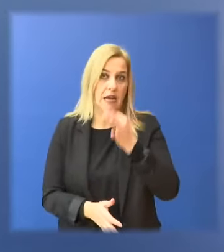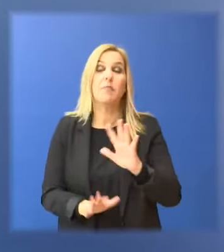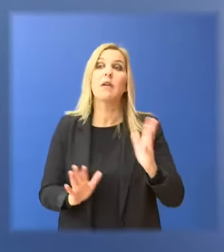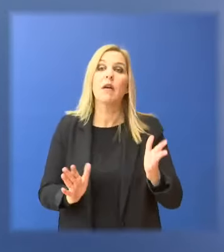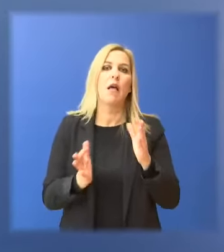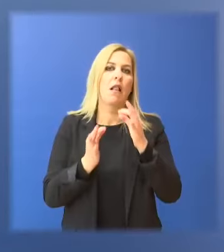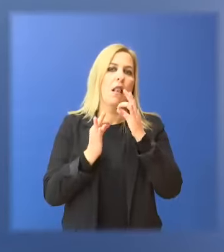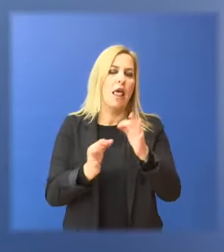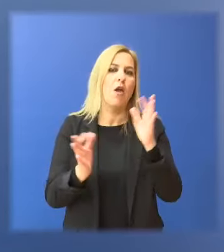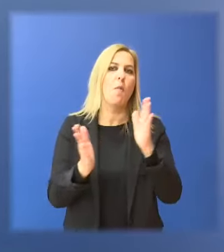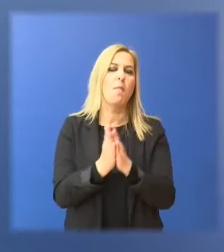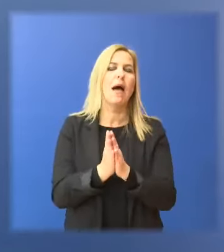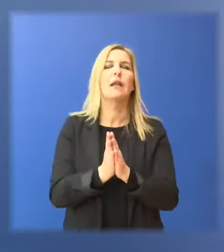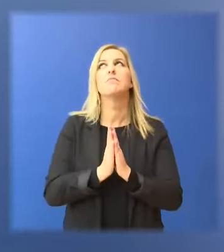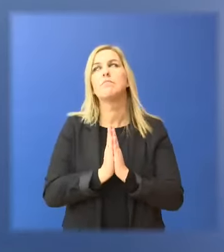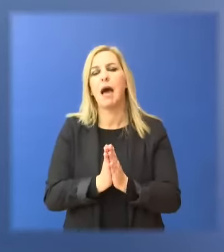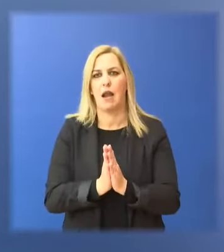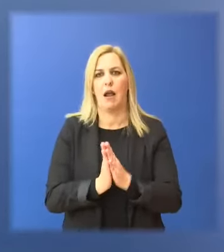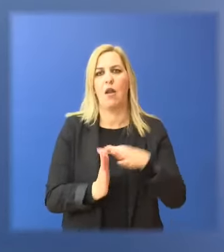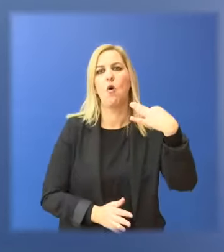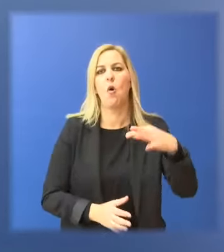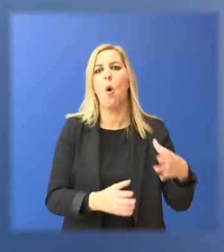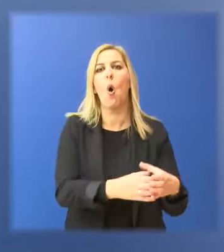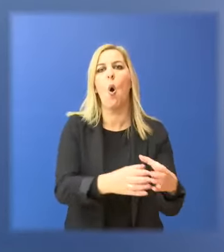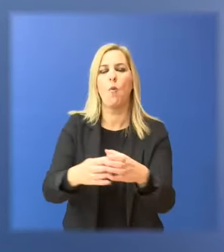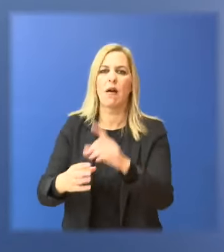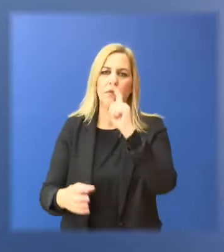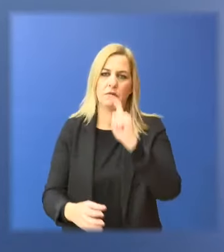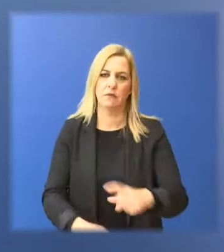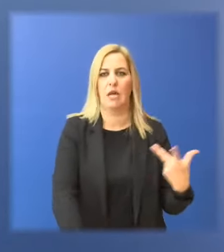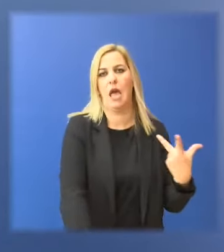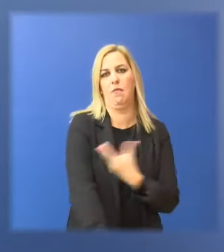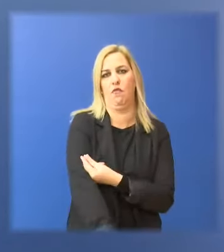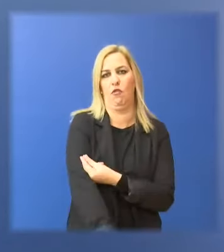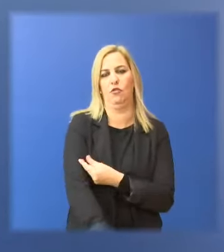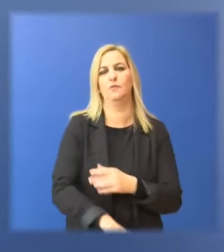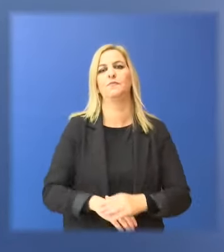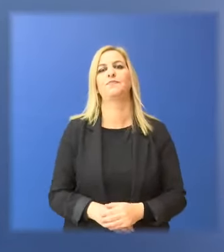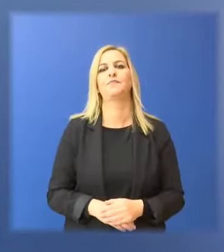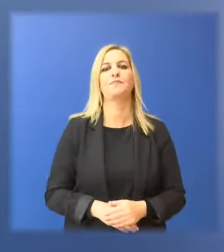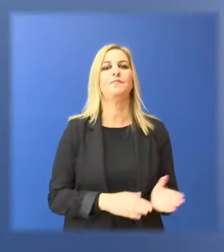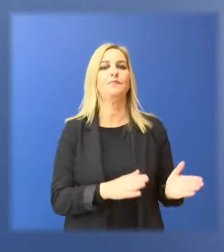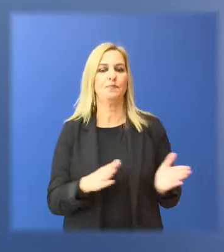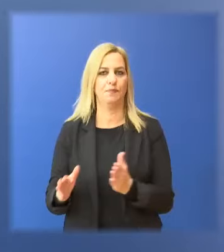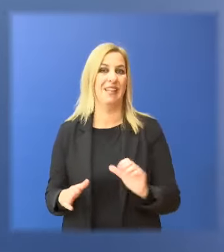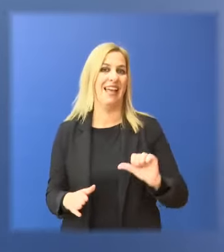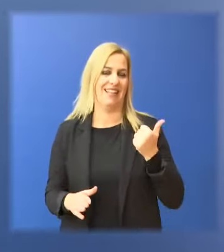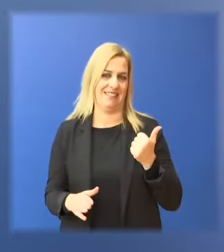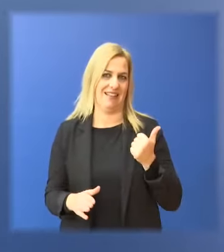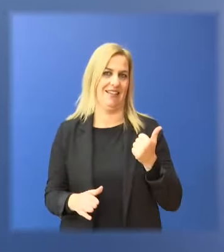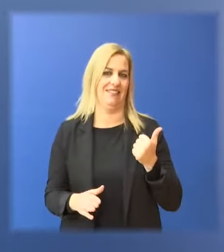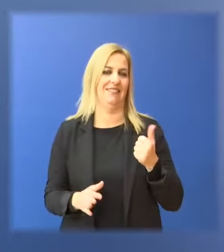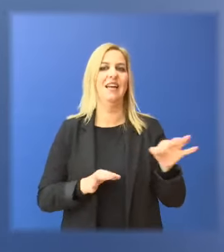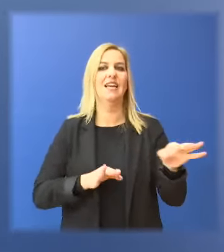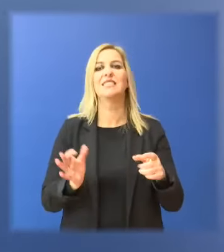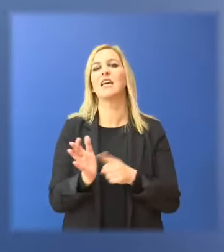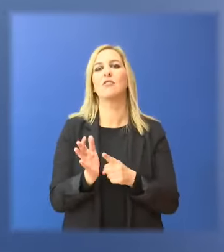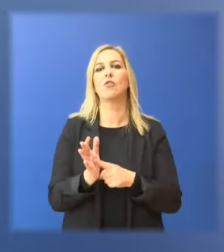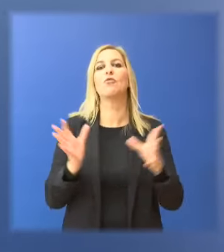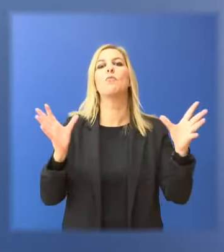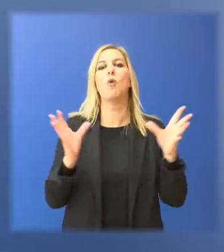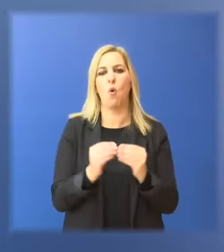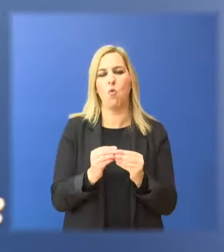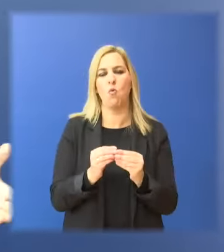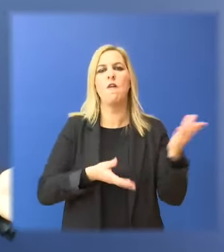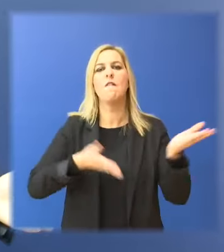εμβολιασμό, ειδικά των πλέον ευάλωτων συμπολιτών μας. Σε δημόσια διαβούλευση τέθηκε χθες το σχέδιο νόμου για την καταπολέμηση